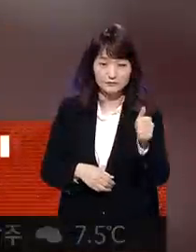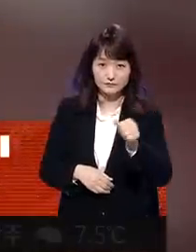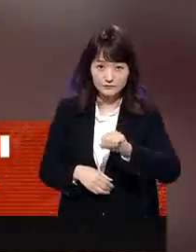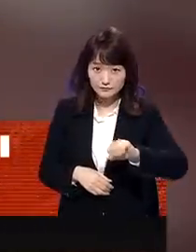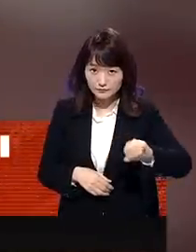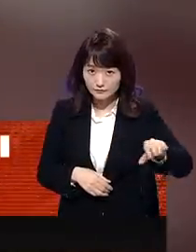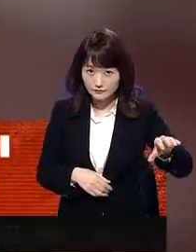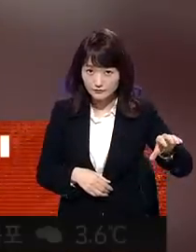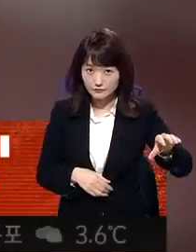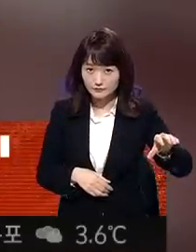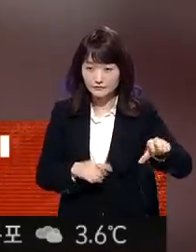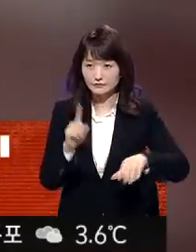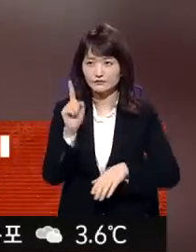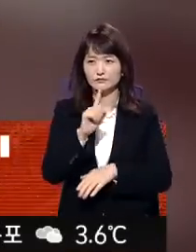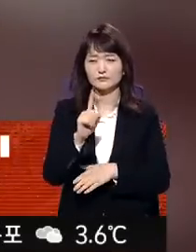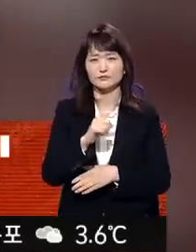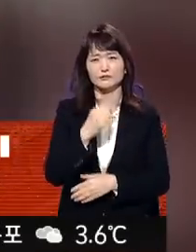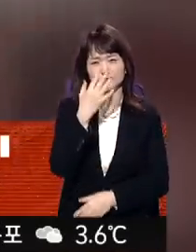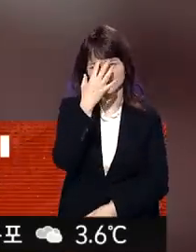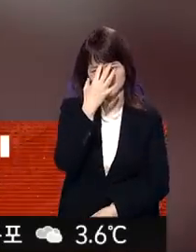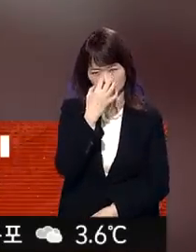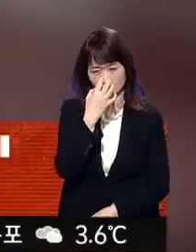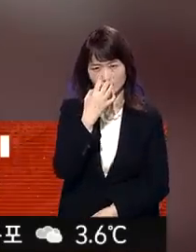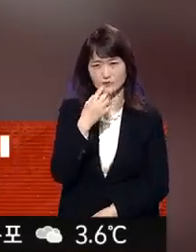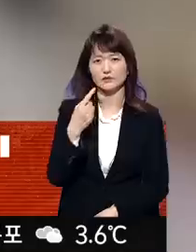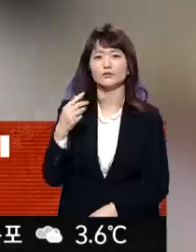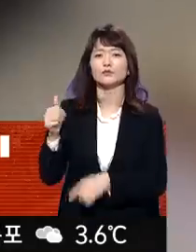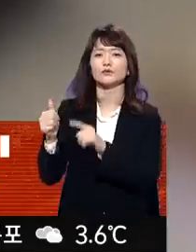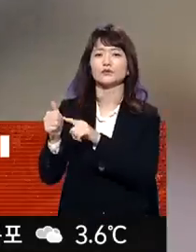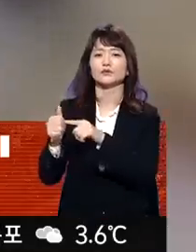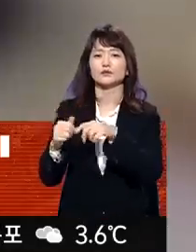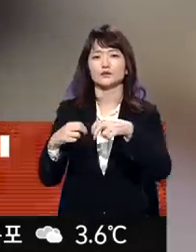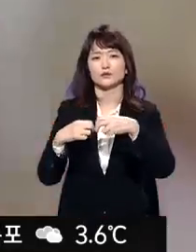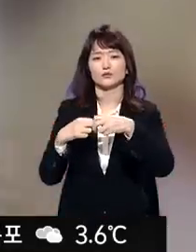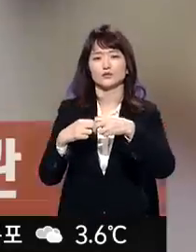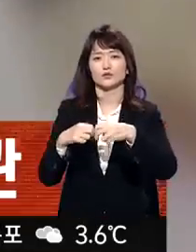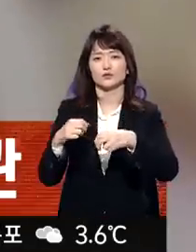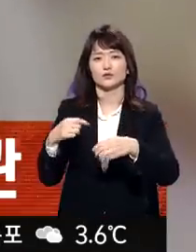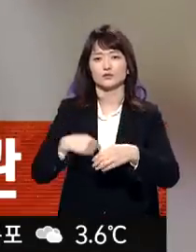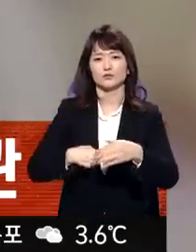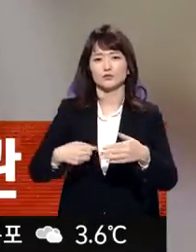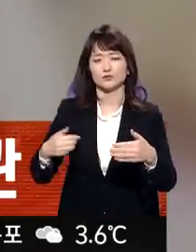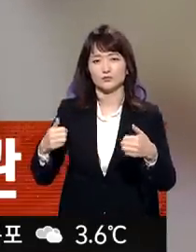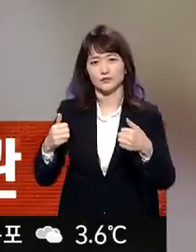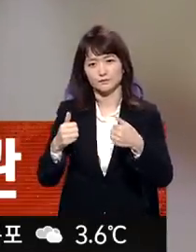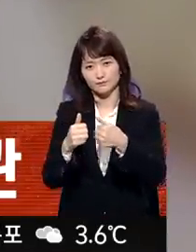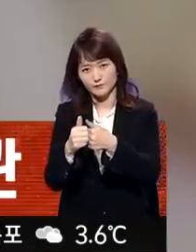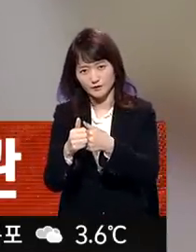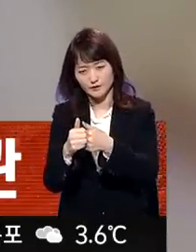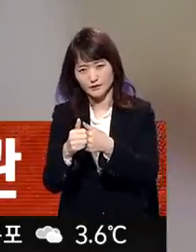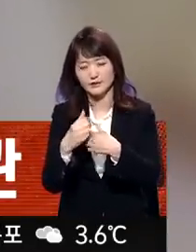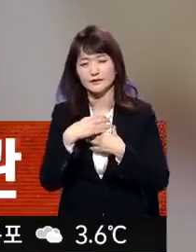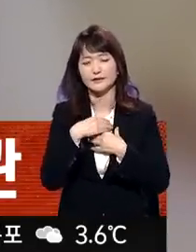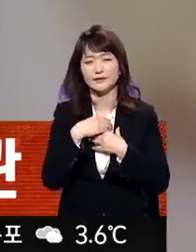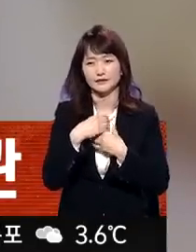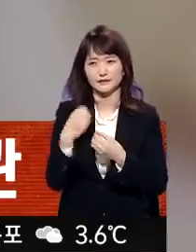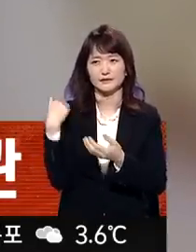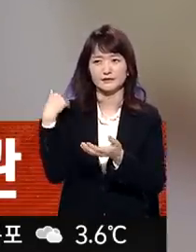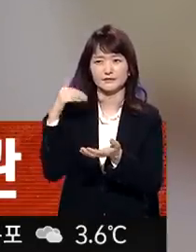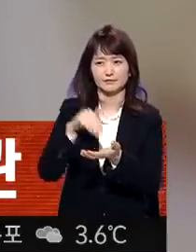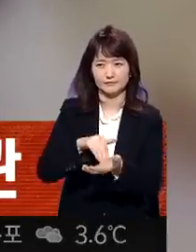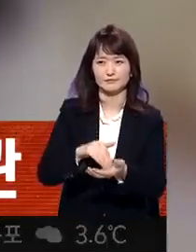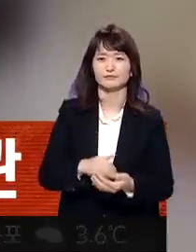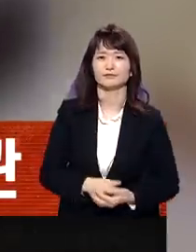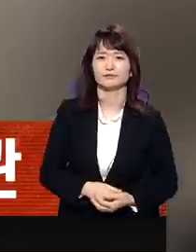잃은 상황에 한동안 우울해했지만 그래도 소방관의 무릎 또 품에 기대서 점차 안정을 찾아갔다고 합니다. 아유, 저놈의